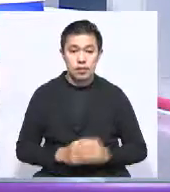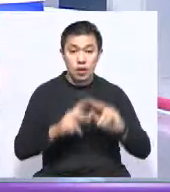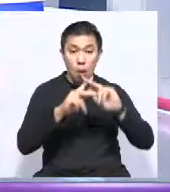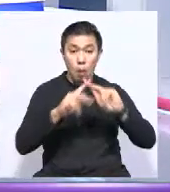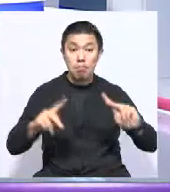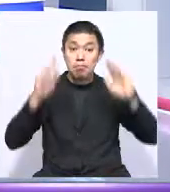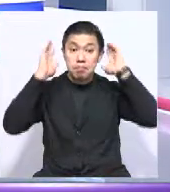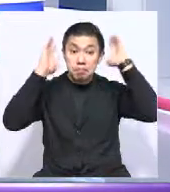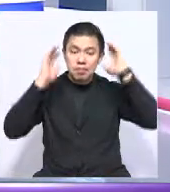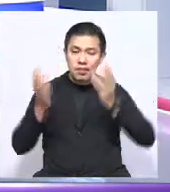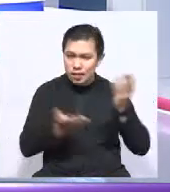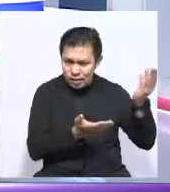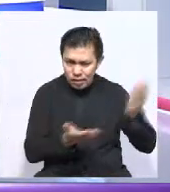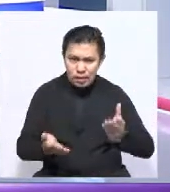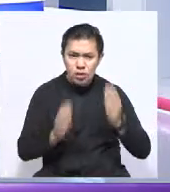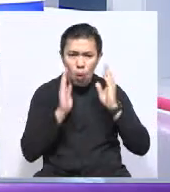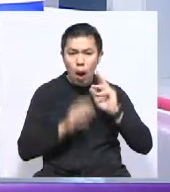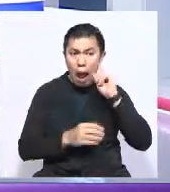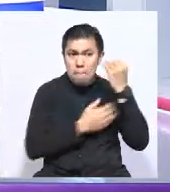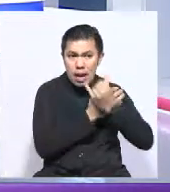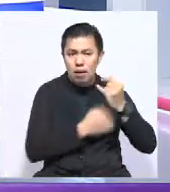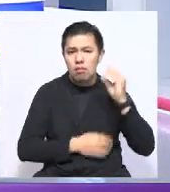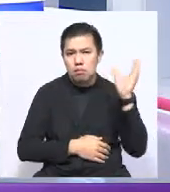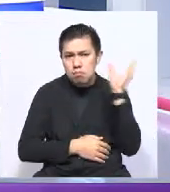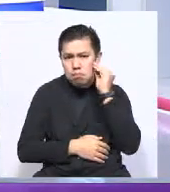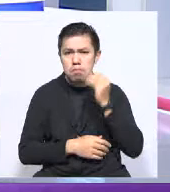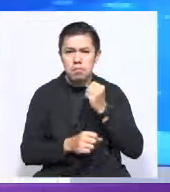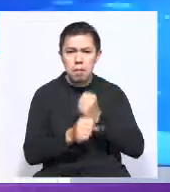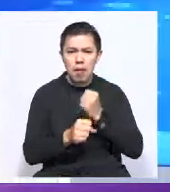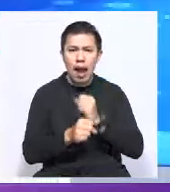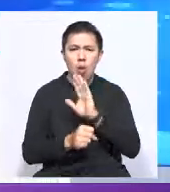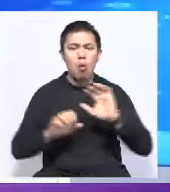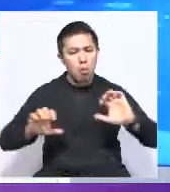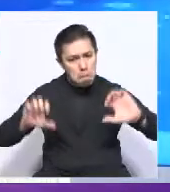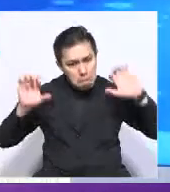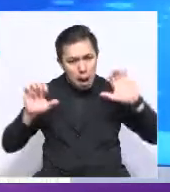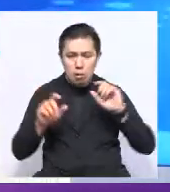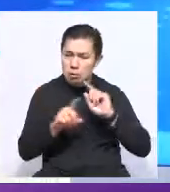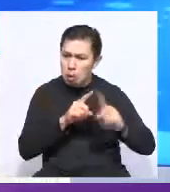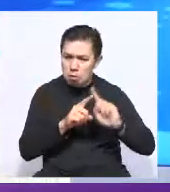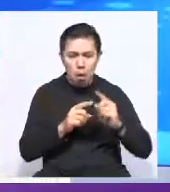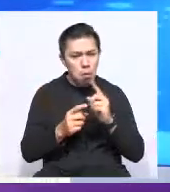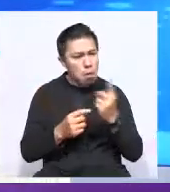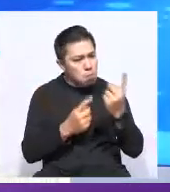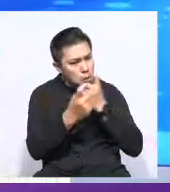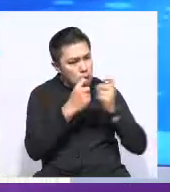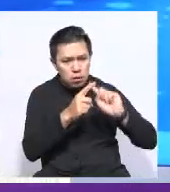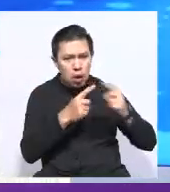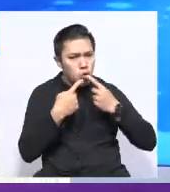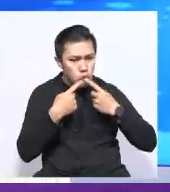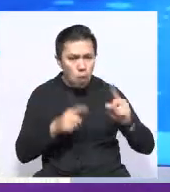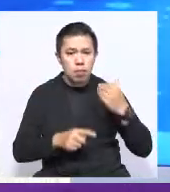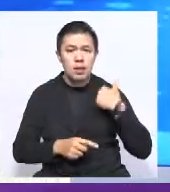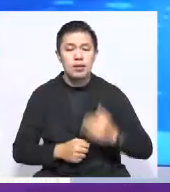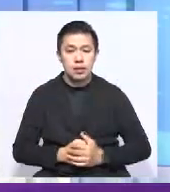กรมประชาสัมพันธ์นะคะได้เชิญสื่อมวลชนต่างประเทศรับฟังทิศทางการทำงานของรัฐบาลนะคะพร้อมกับตอบข้อซักถามในทุกประเด็นค่ะพลโ